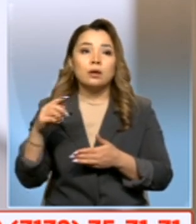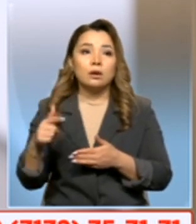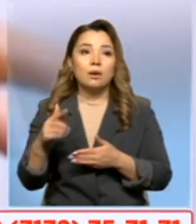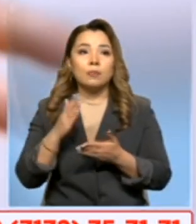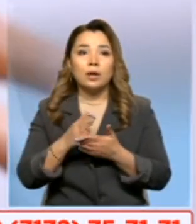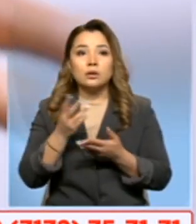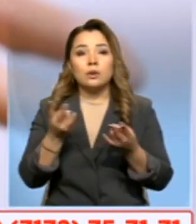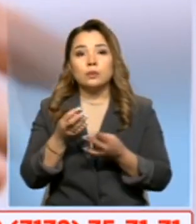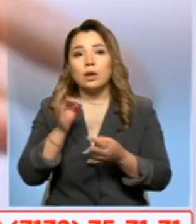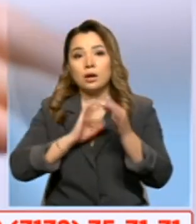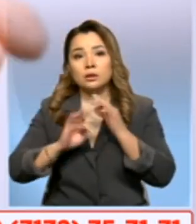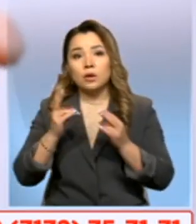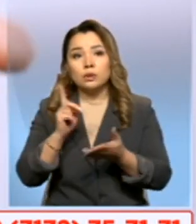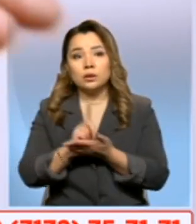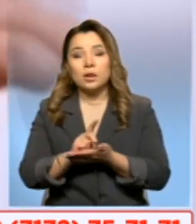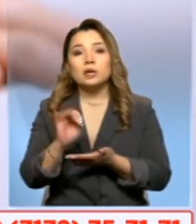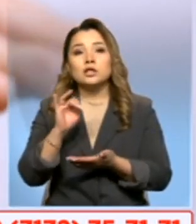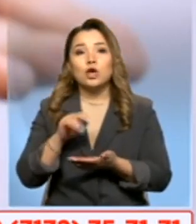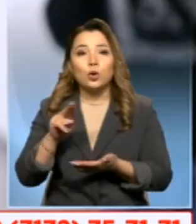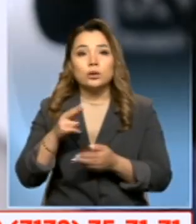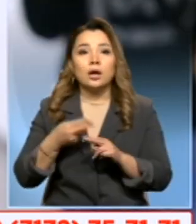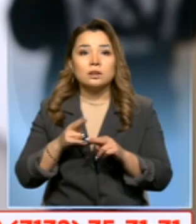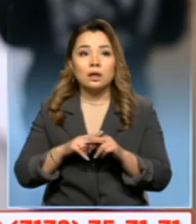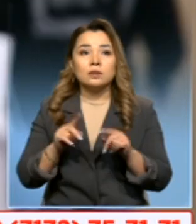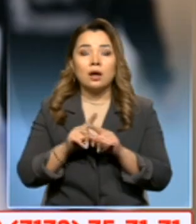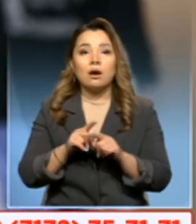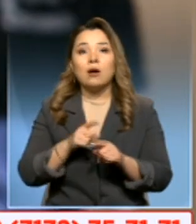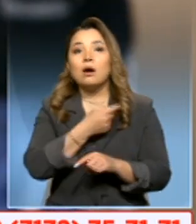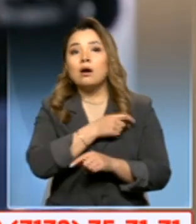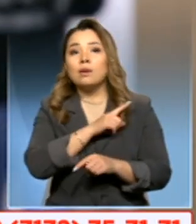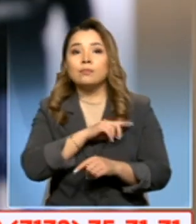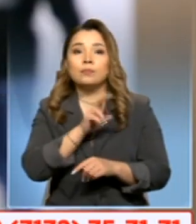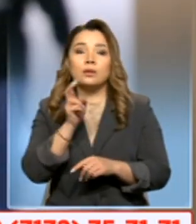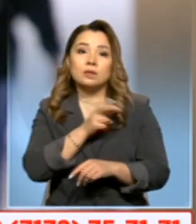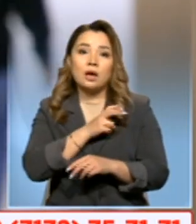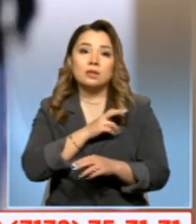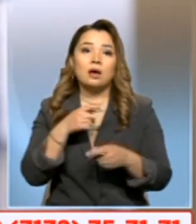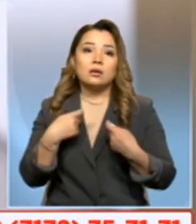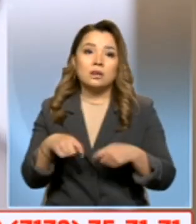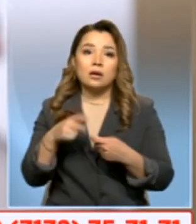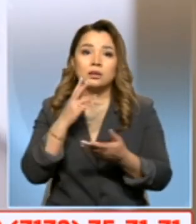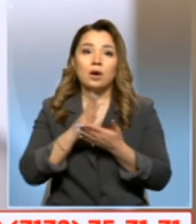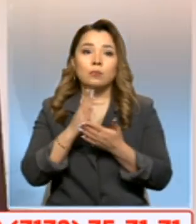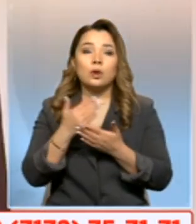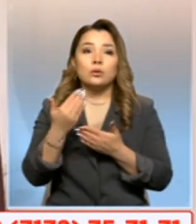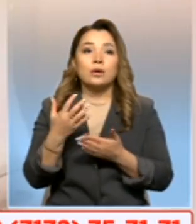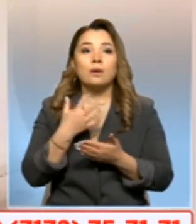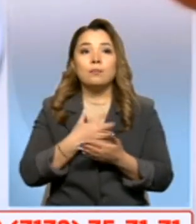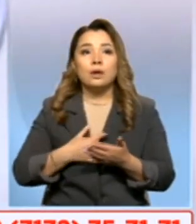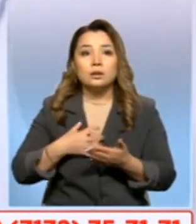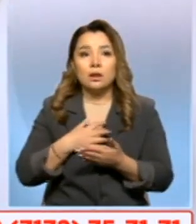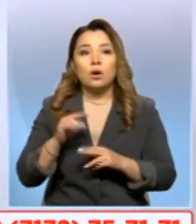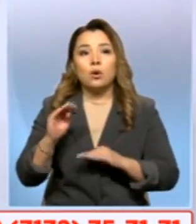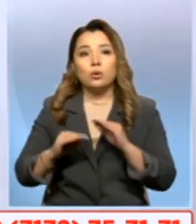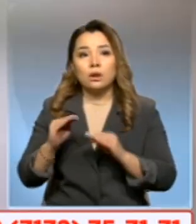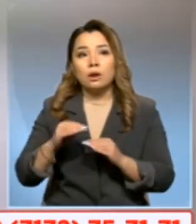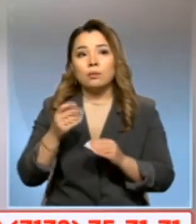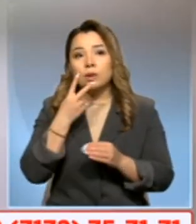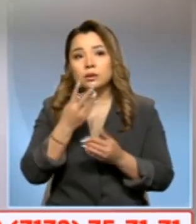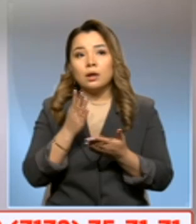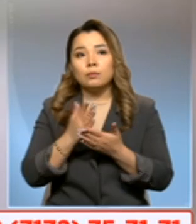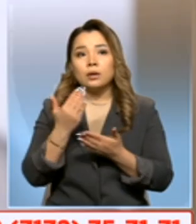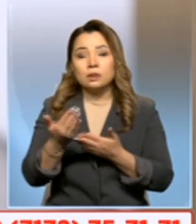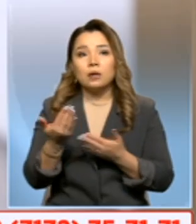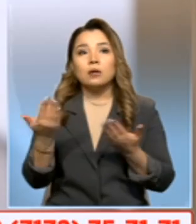қажет. Сонымен қатар йодты негізінен қазір аптекаларда көптеген сатып жатады, солардың негізгі құрамын қарау керек.